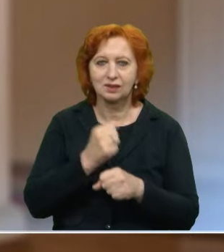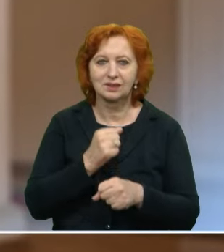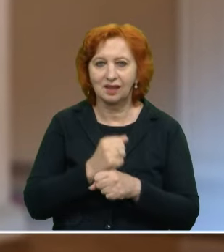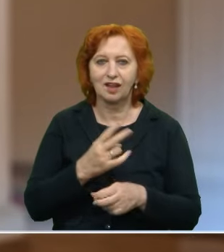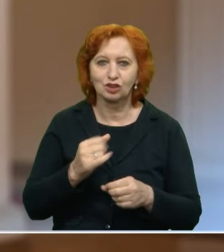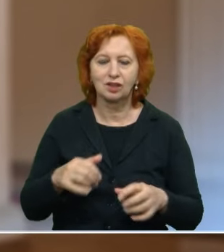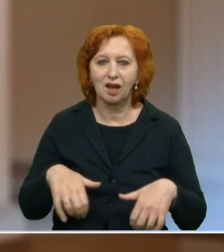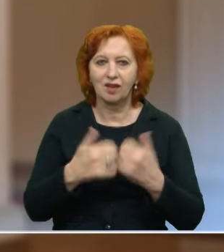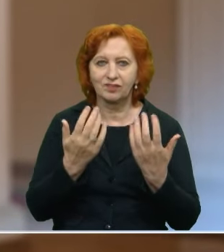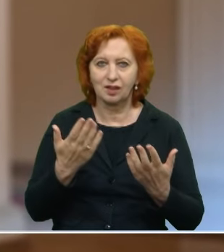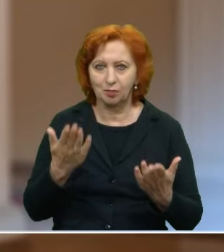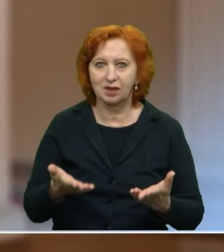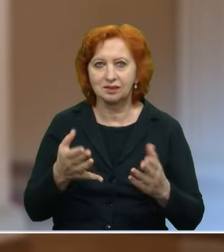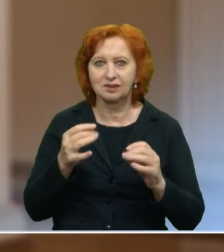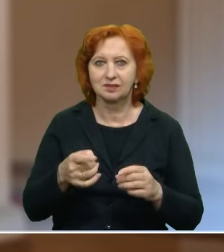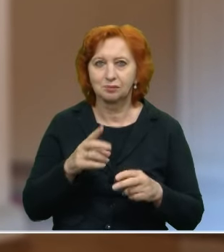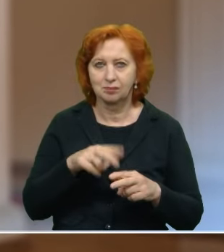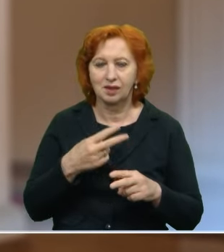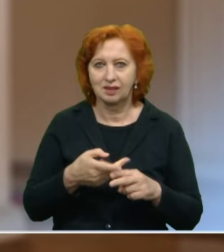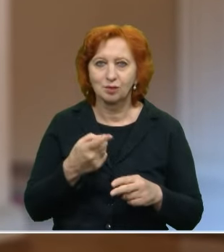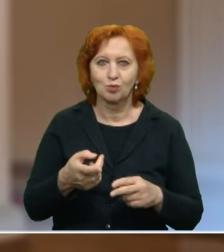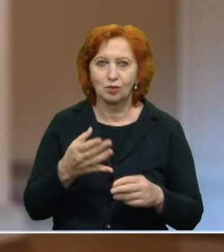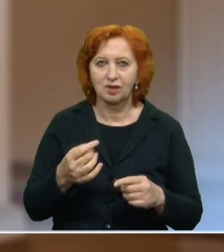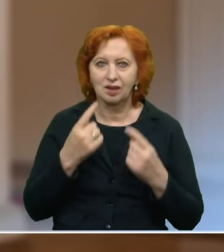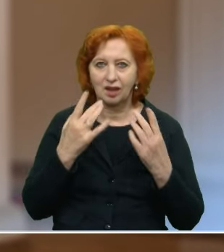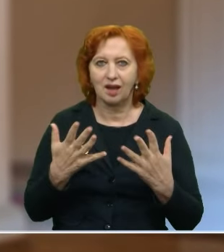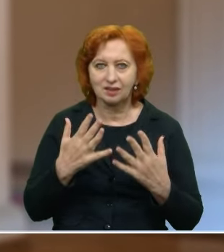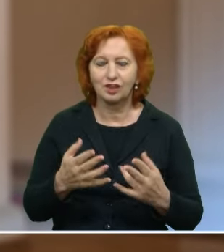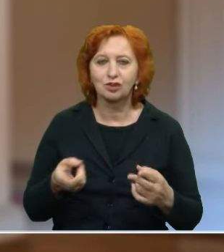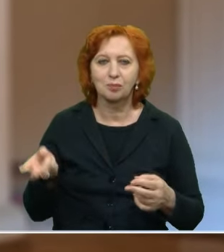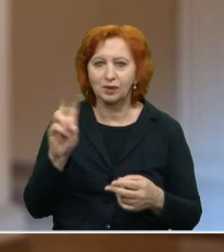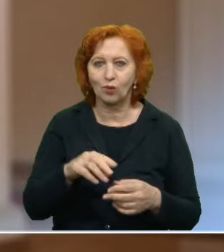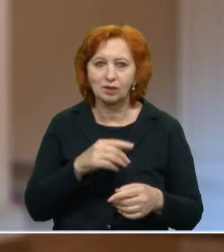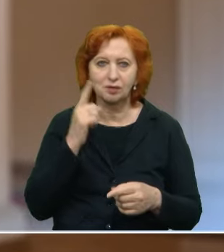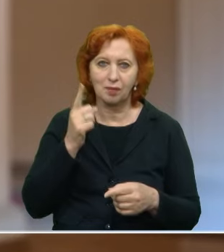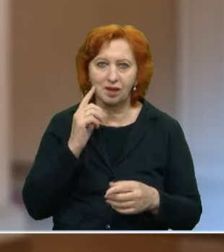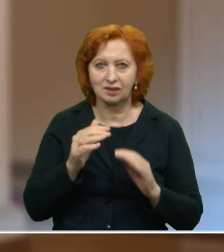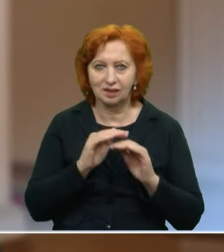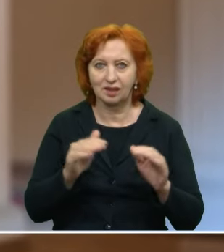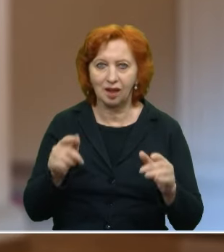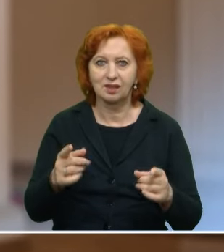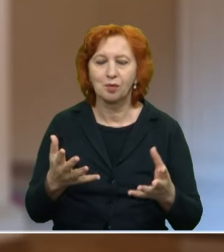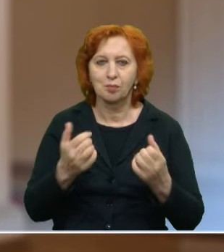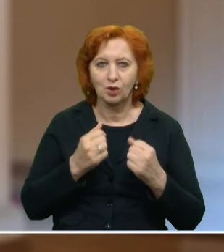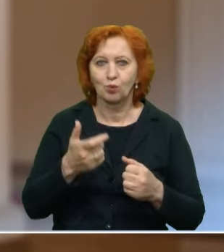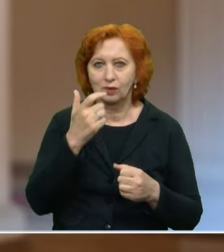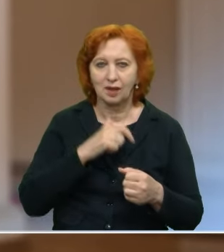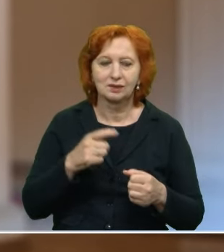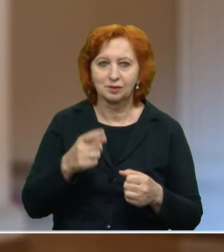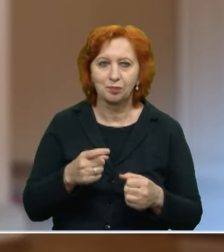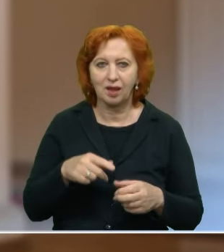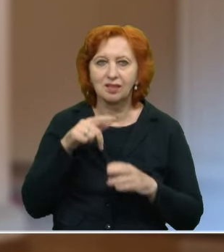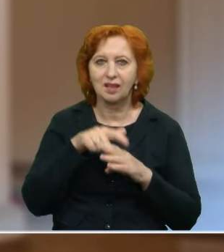автоматизме просто, по опыту, по это, вот. Конечно же, приходят молодые ребята, они берут на себя какую-то там